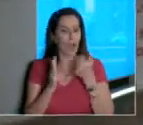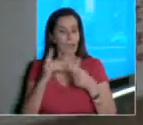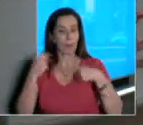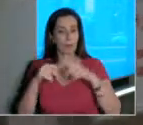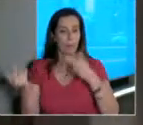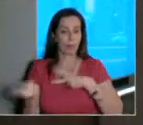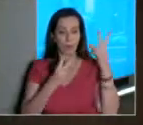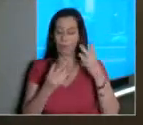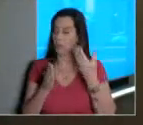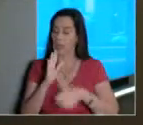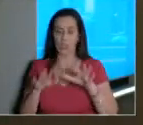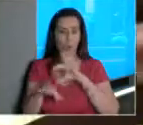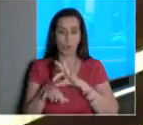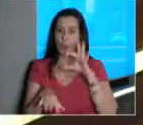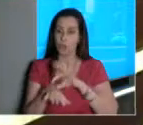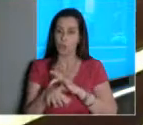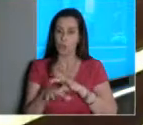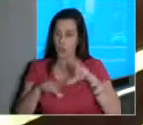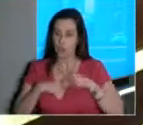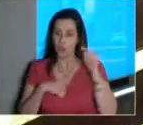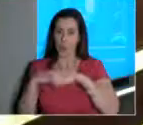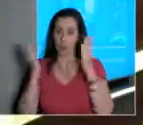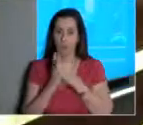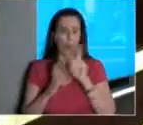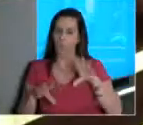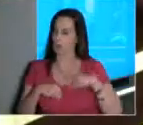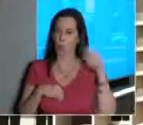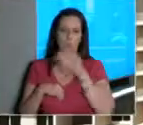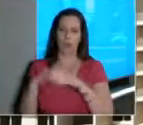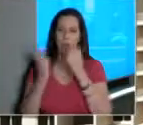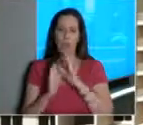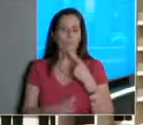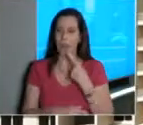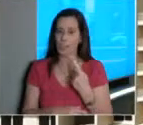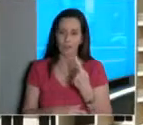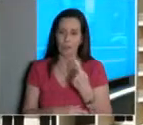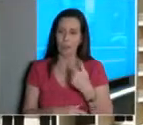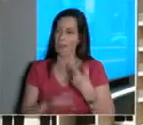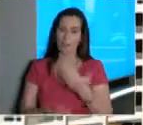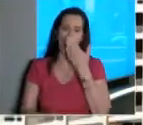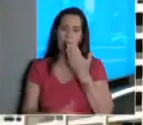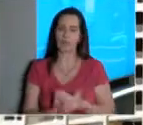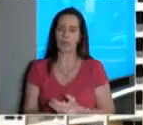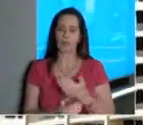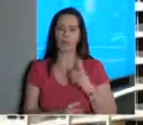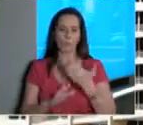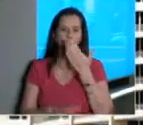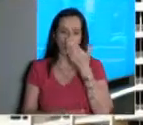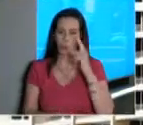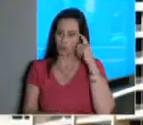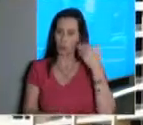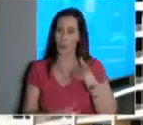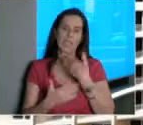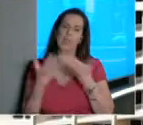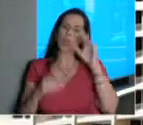מחלקות בבתי חולים, חסר רופאים, והרופאים שהסכימו להגיע עד עכשיו כבר לא יסכימו עוד. מה אני אגיד לכם? אני מוכזבת. אני מוכזבת מכך שחושבים